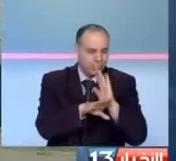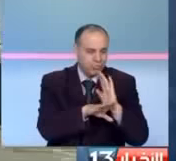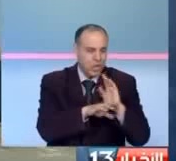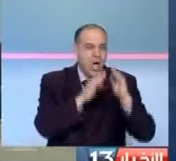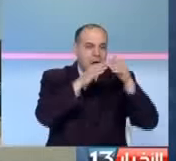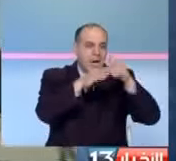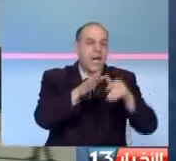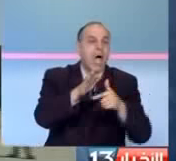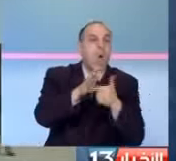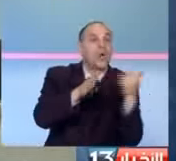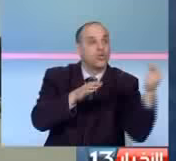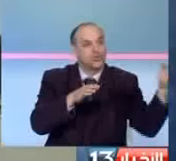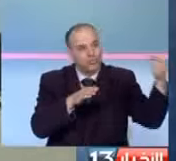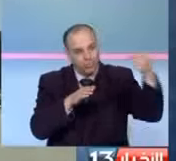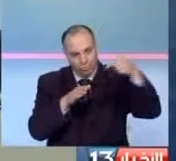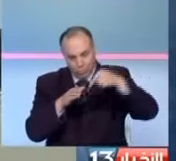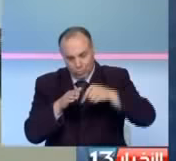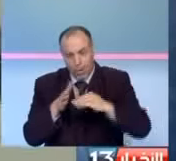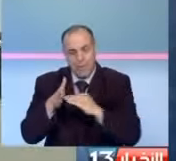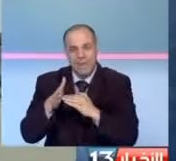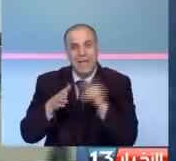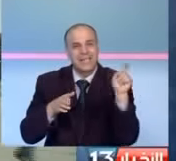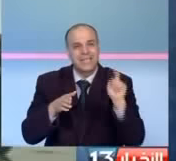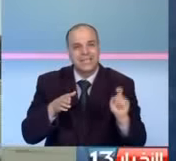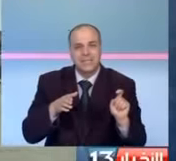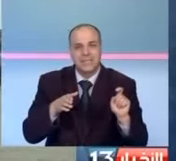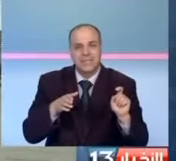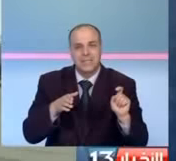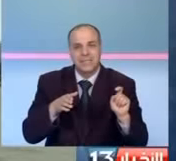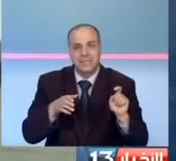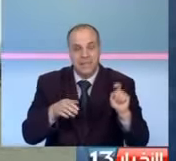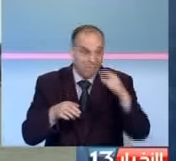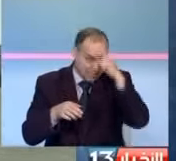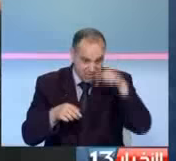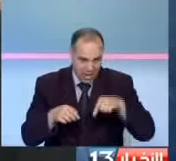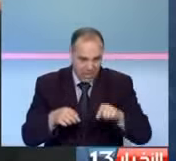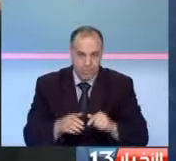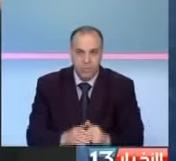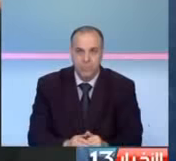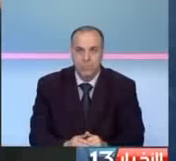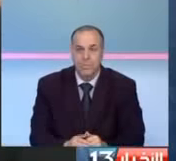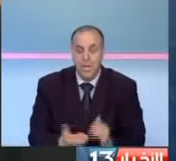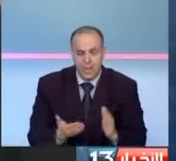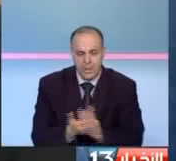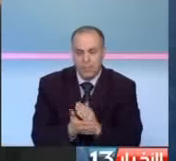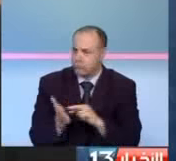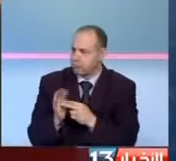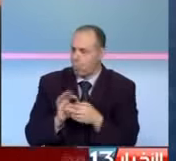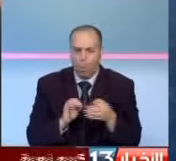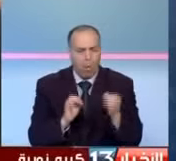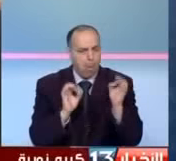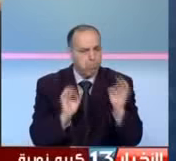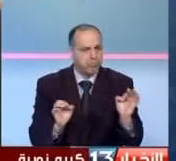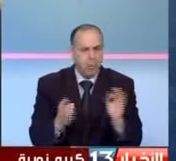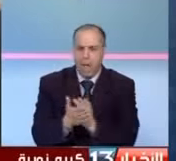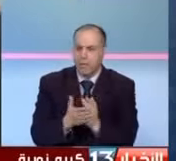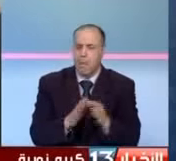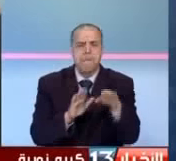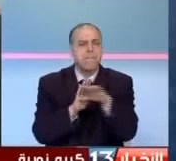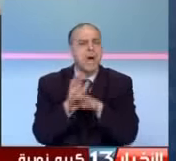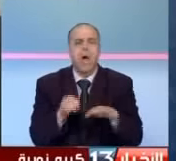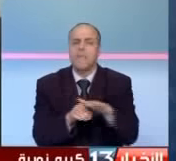أول رحلة بحرية نحو هذا الميناء خلال هذه الصيف. استعدادات لوجستيه بايصال المنظومه